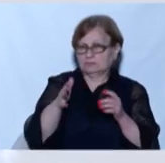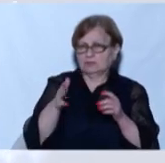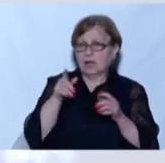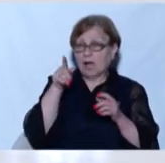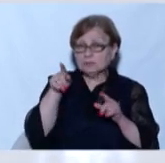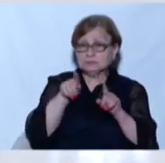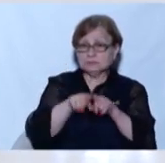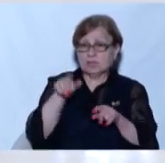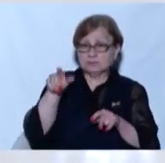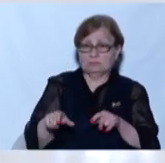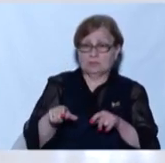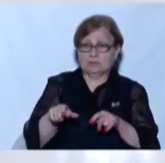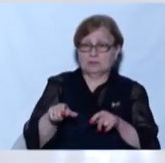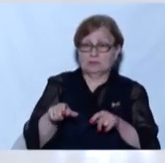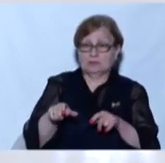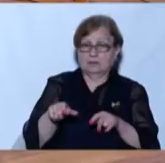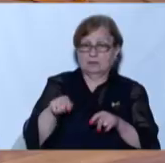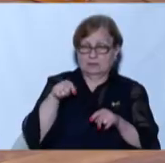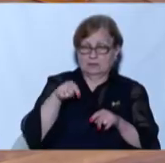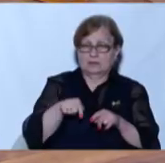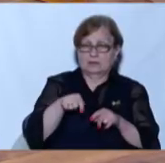ადამიანი აი ამ